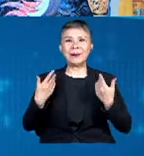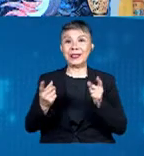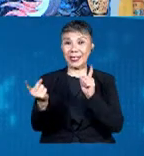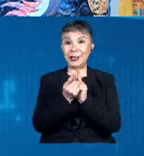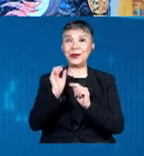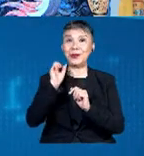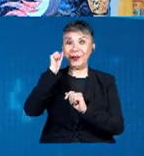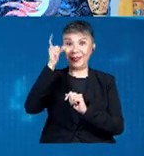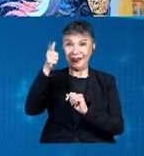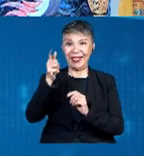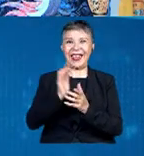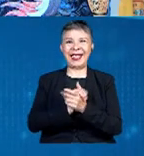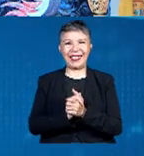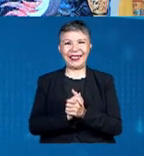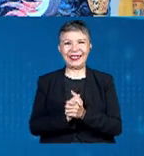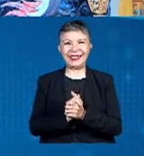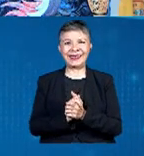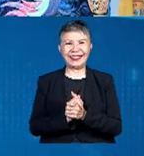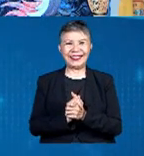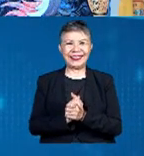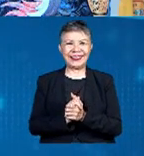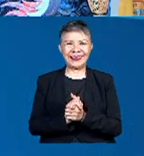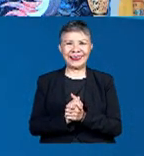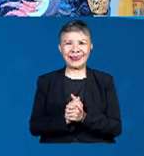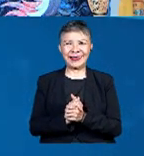di lain kesempatan. Selamat melanjutkan kembali aktivitas.